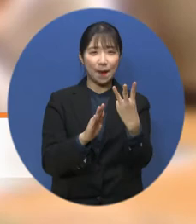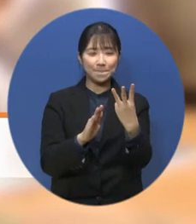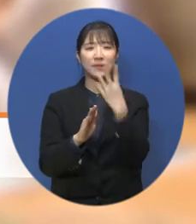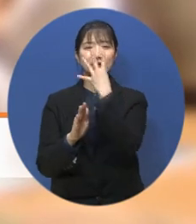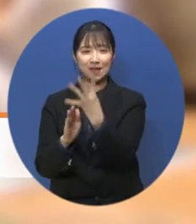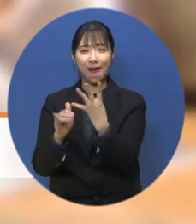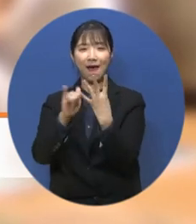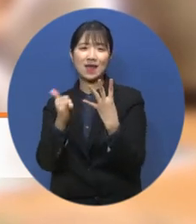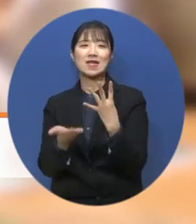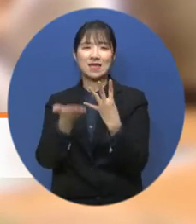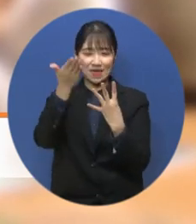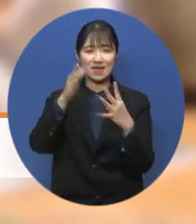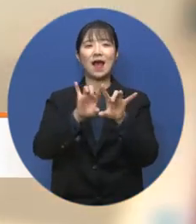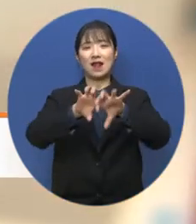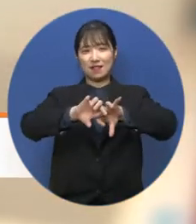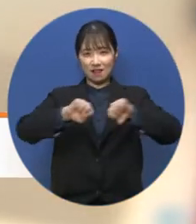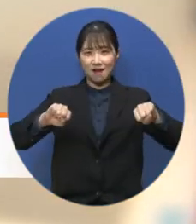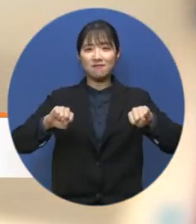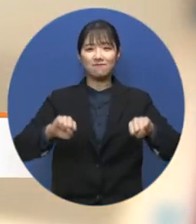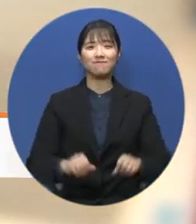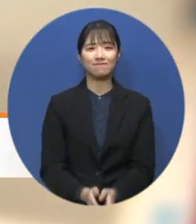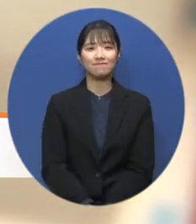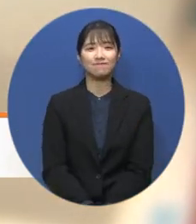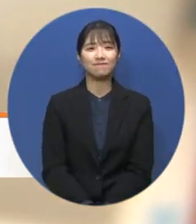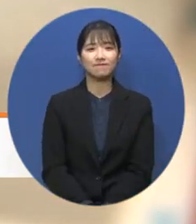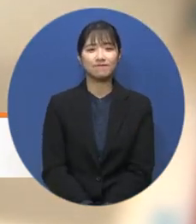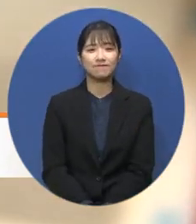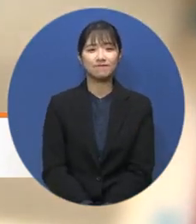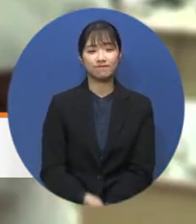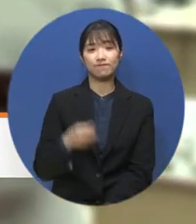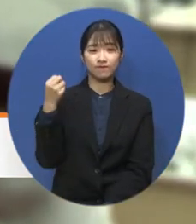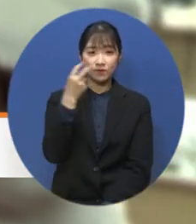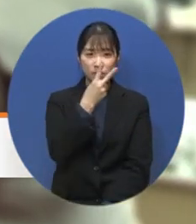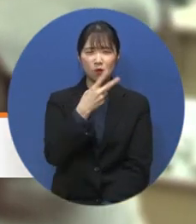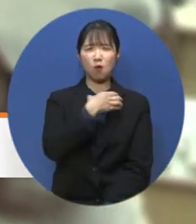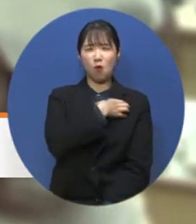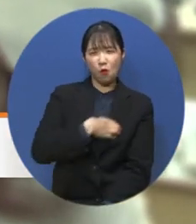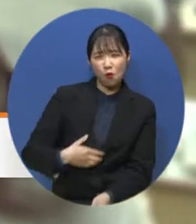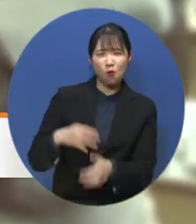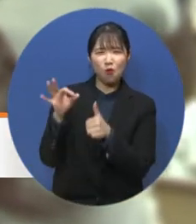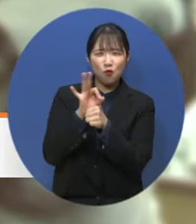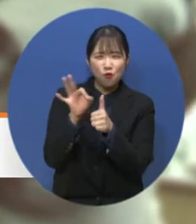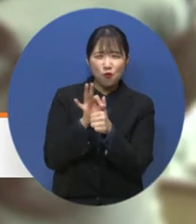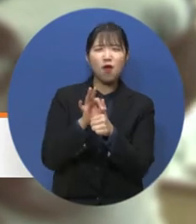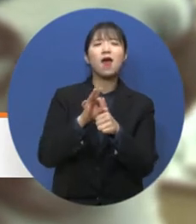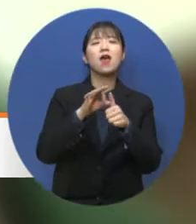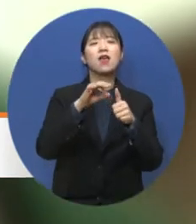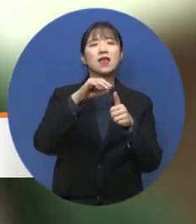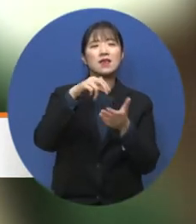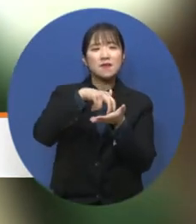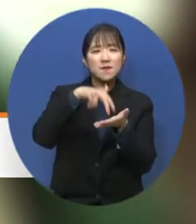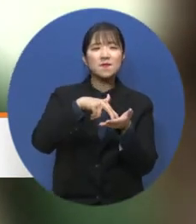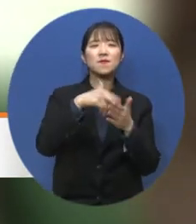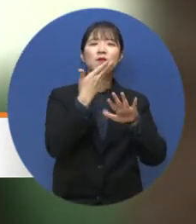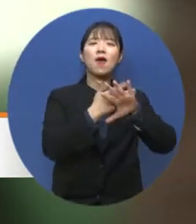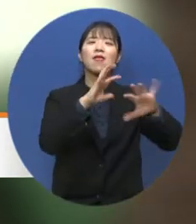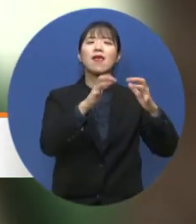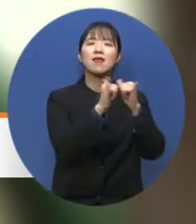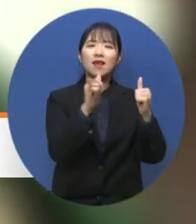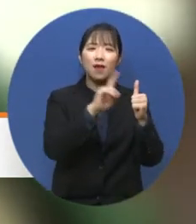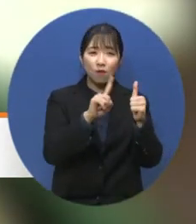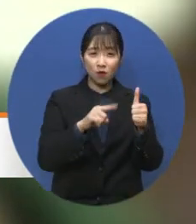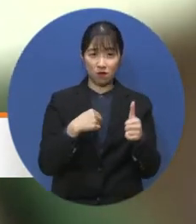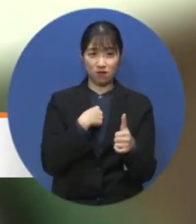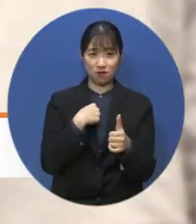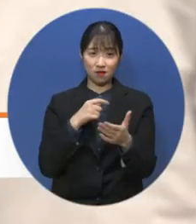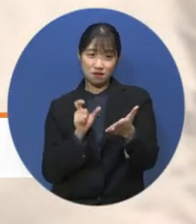4인 이상으로 각각 분리했습니다. 이 밖에도 기초생활수급자인 외국인이 세대별 주민등록표에 표기된